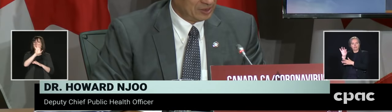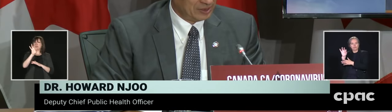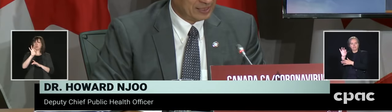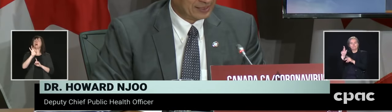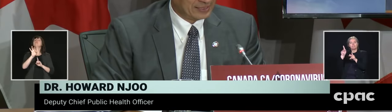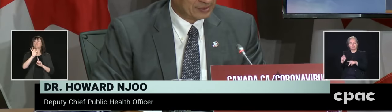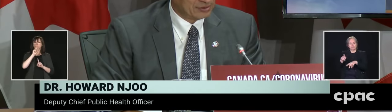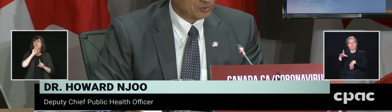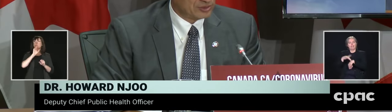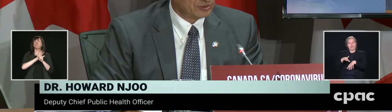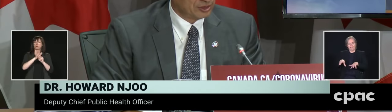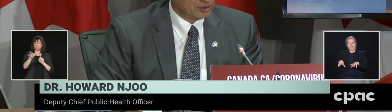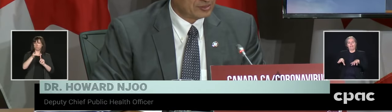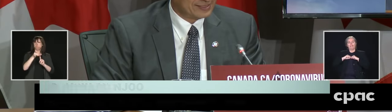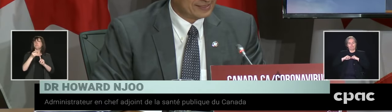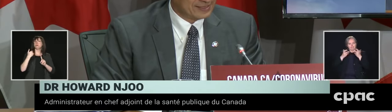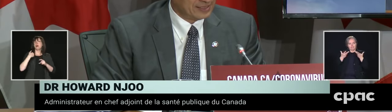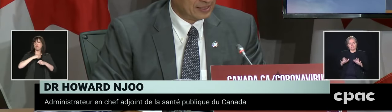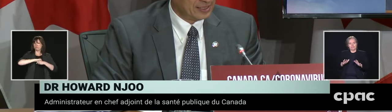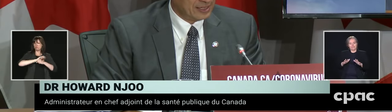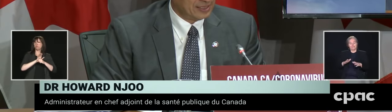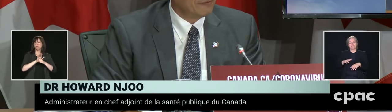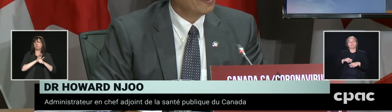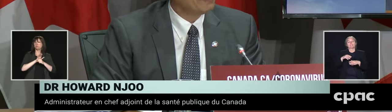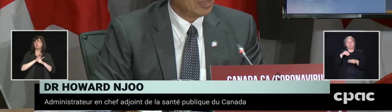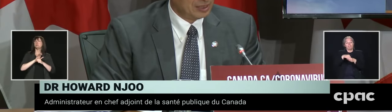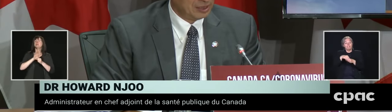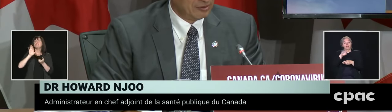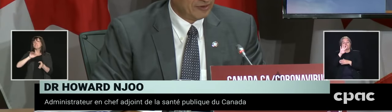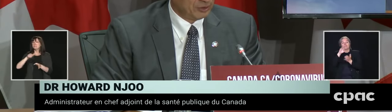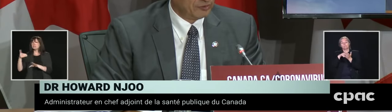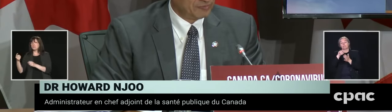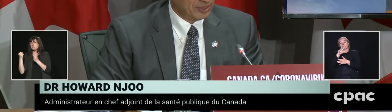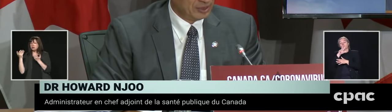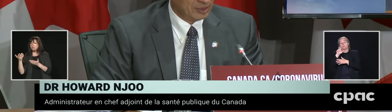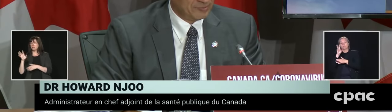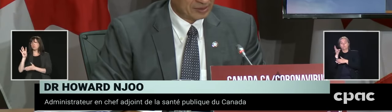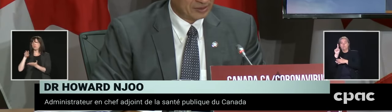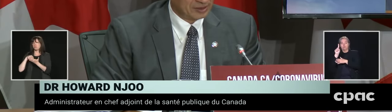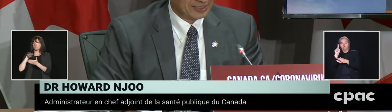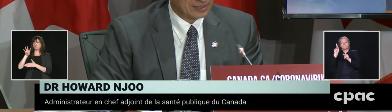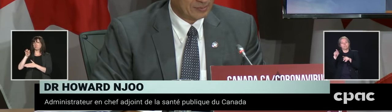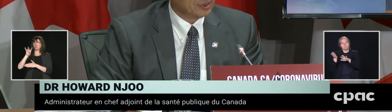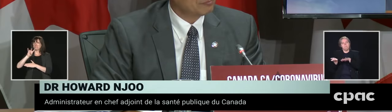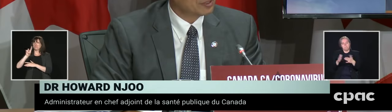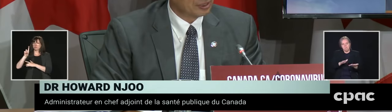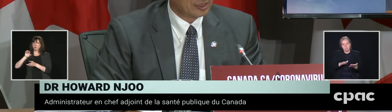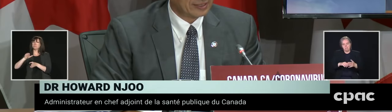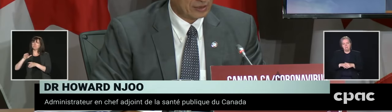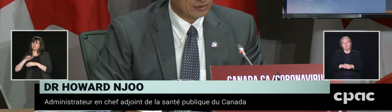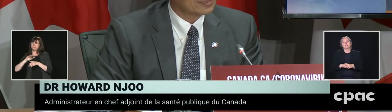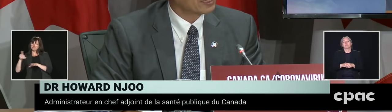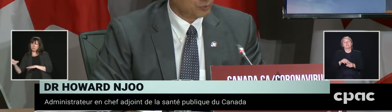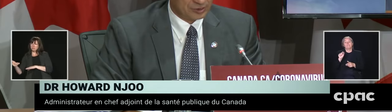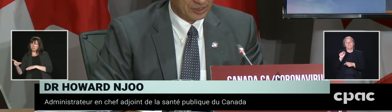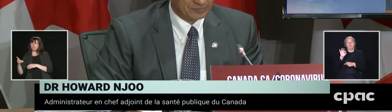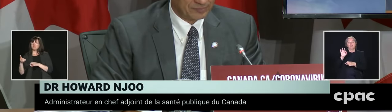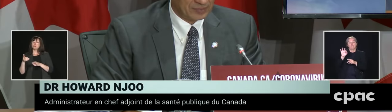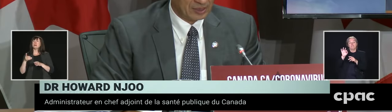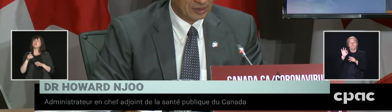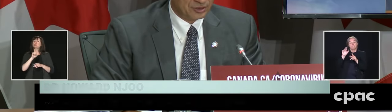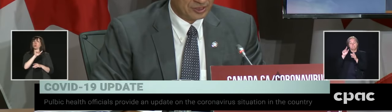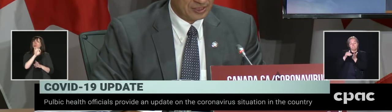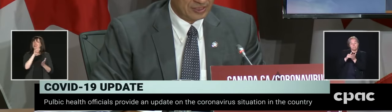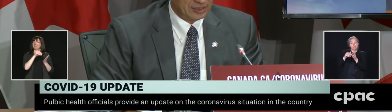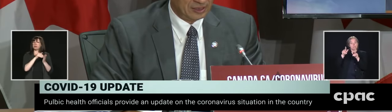4,471 residents and 29,000 raised representatives, which made 45 points.